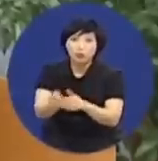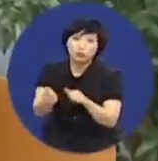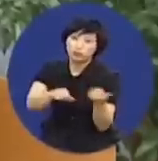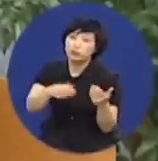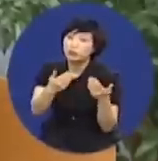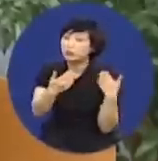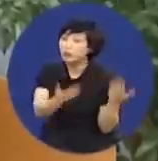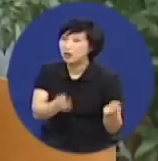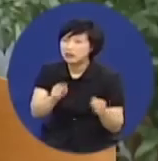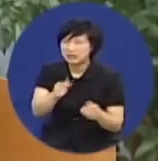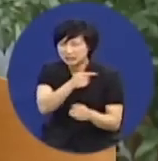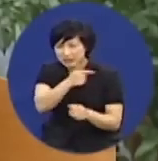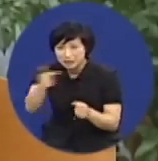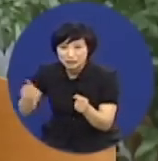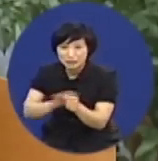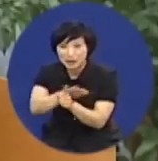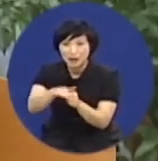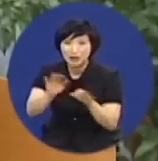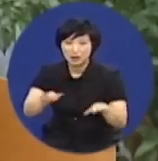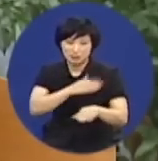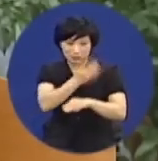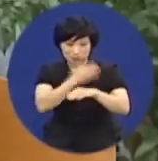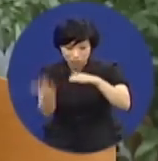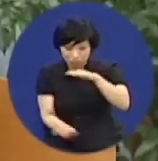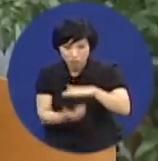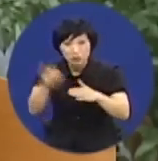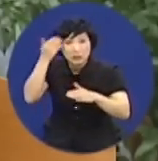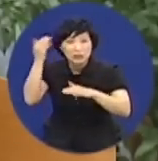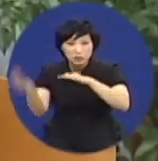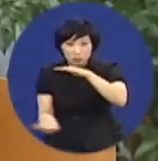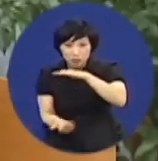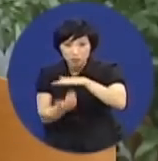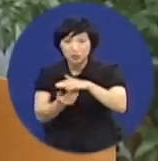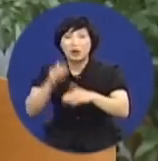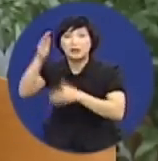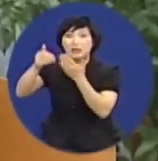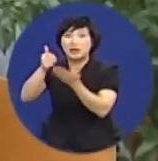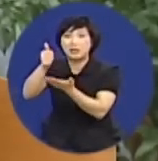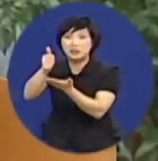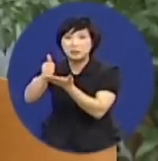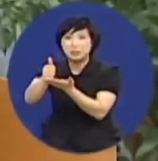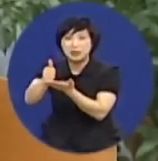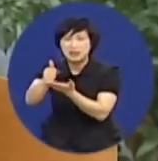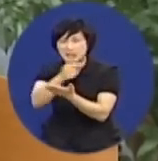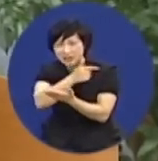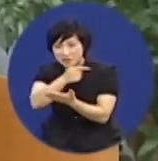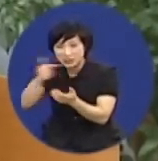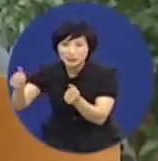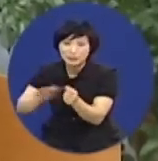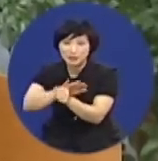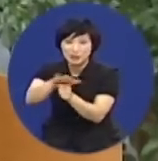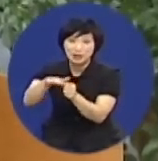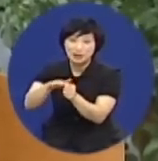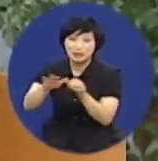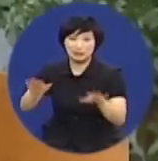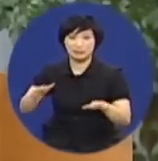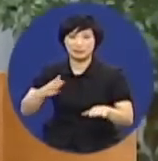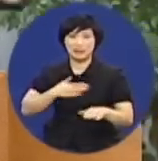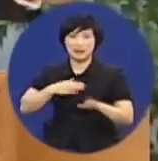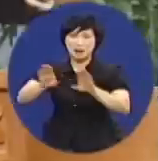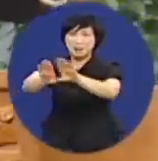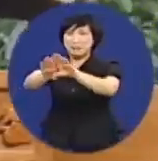架にかけ死なすことまで知ってくださった愛、全知全能なる神様の偉大な大いなる愛なのです